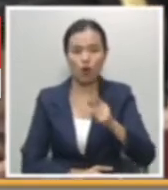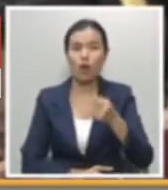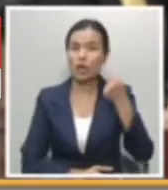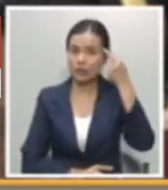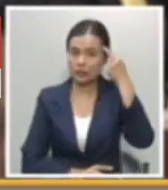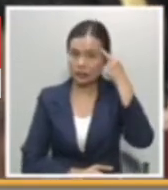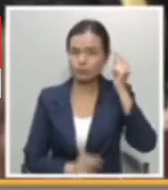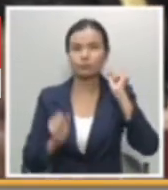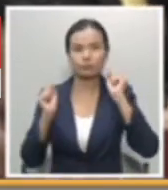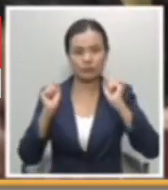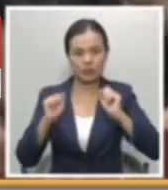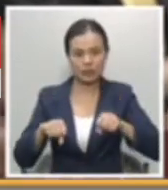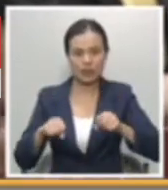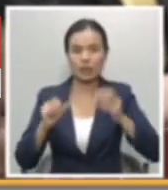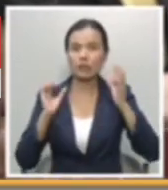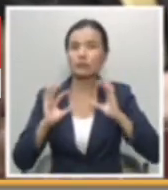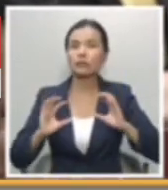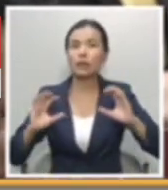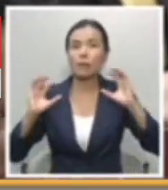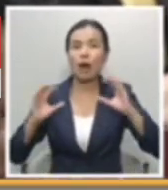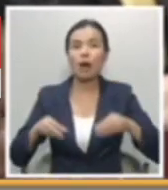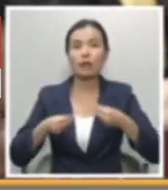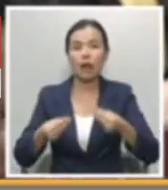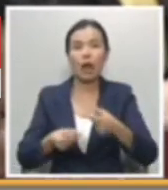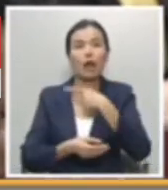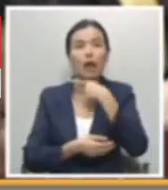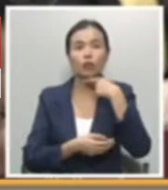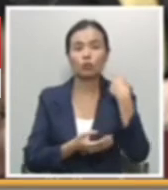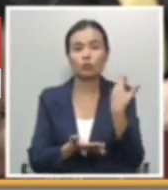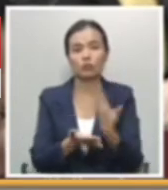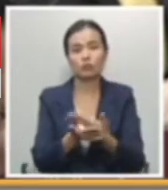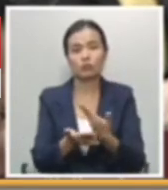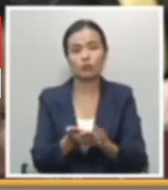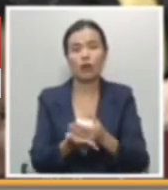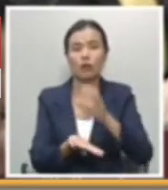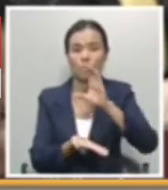อบให้รัฐบาลขาดดุลงบประมาณถึง